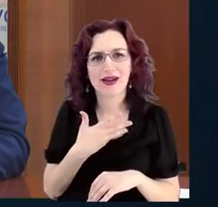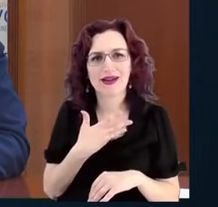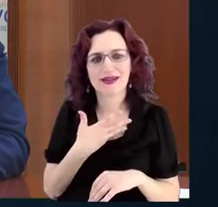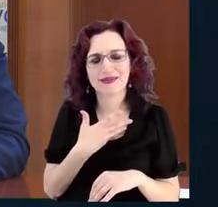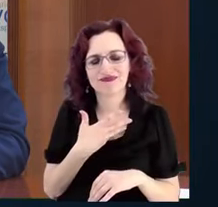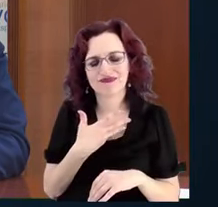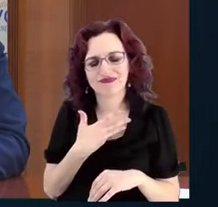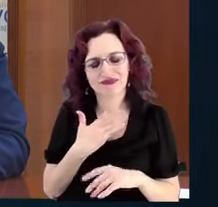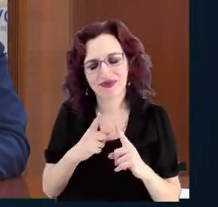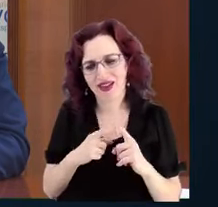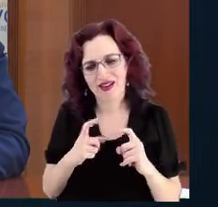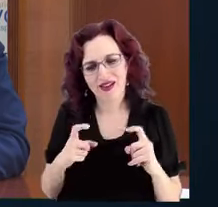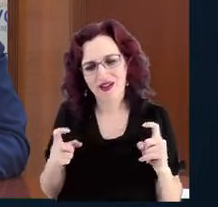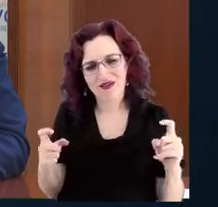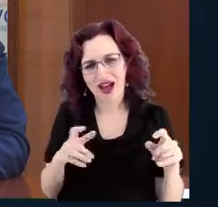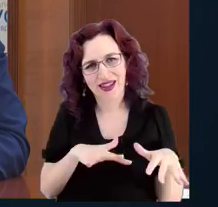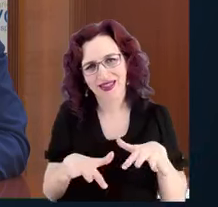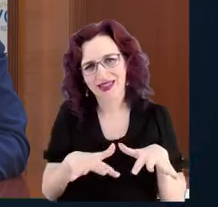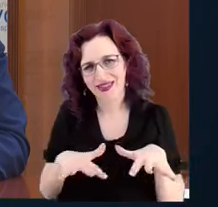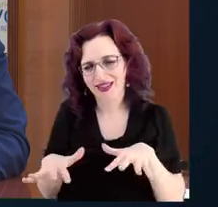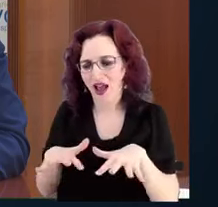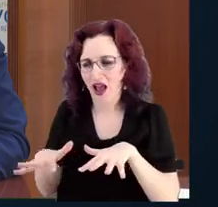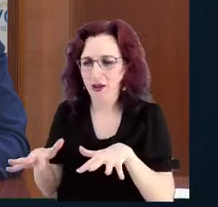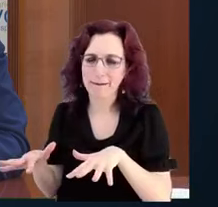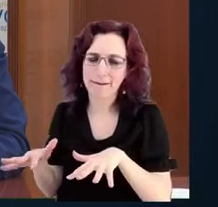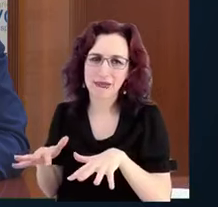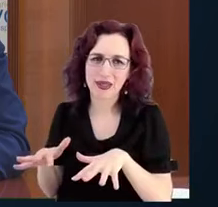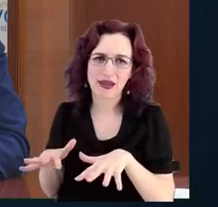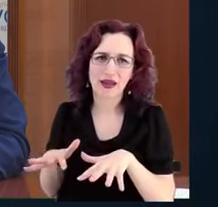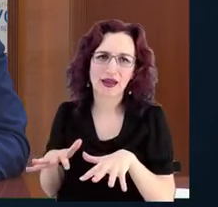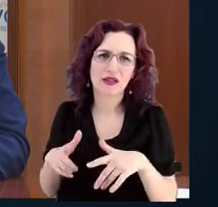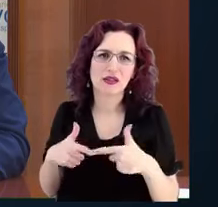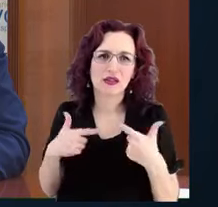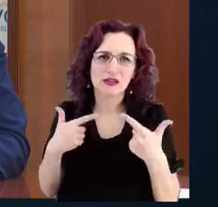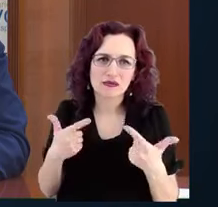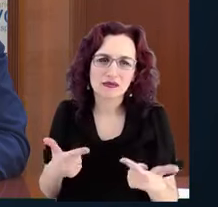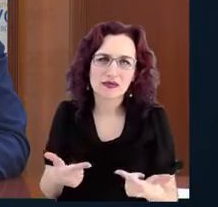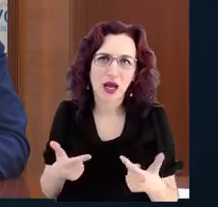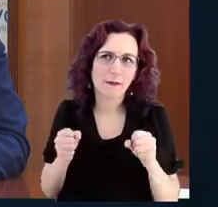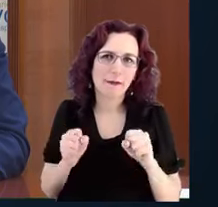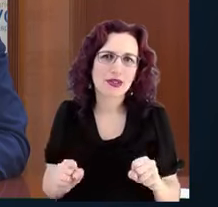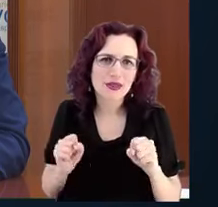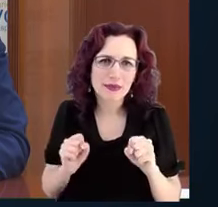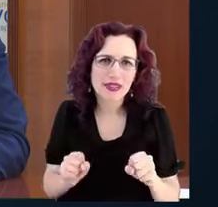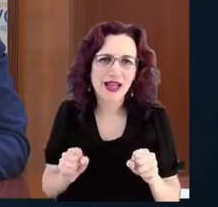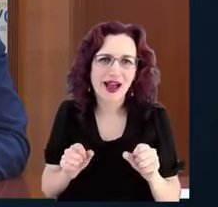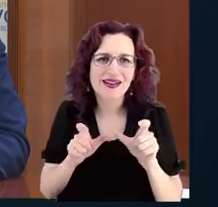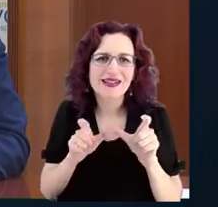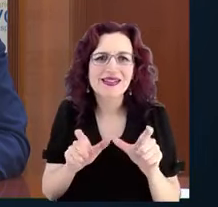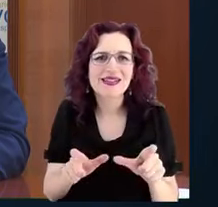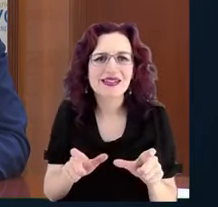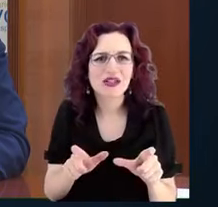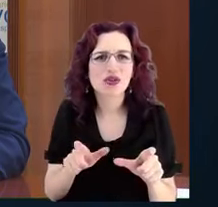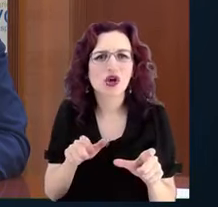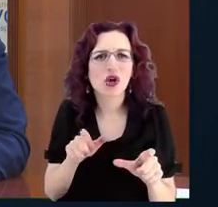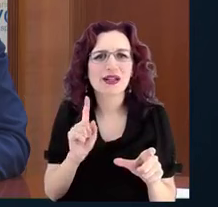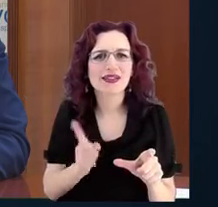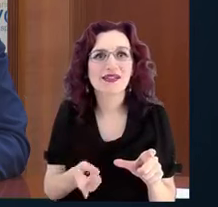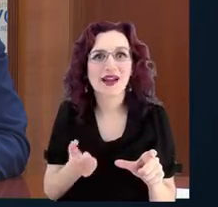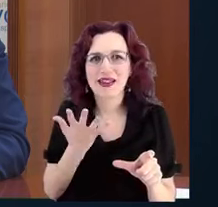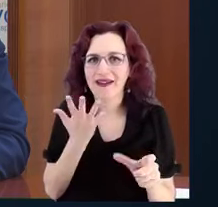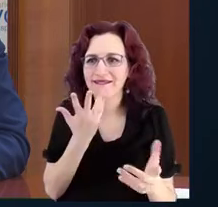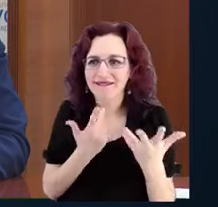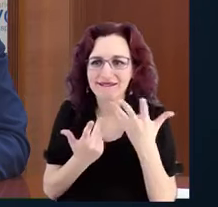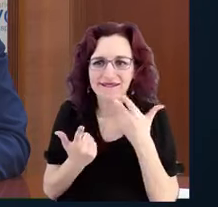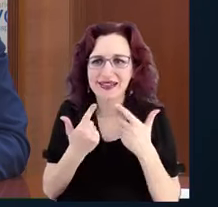non hanno consentito di far sì che questo settore sia appetibile a coloro che in questo momento sono sul